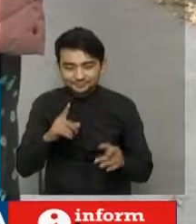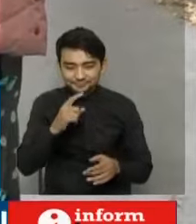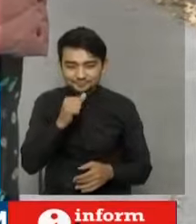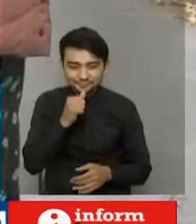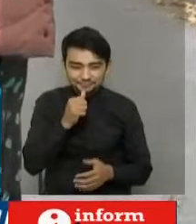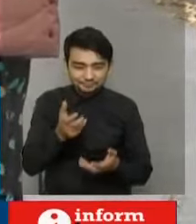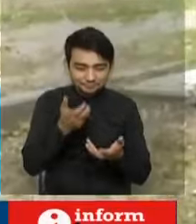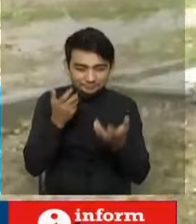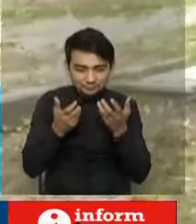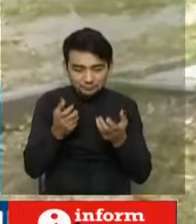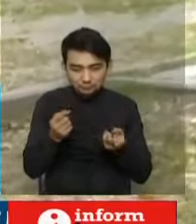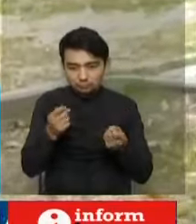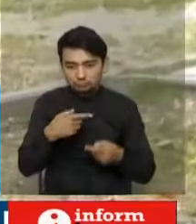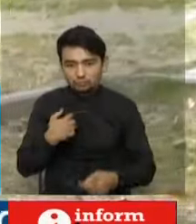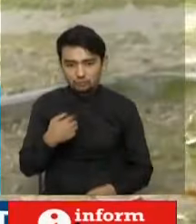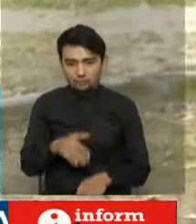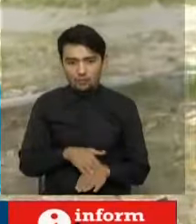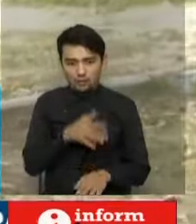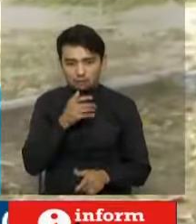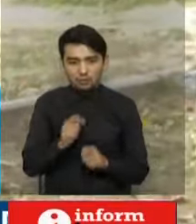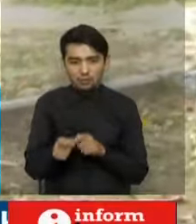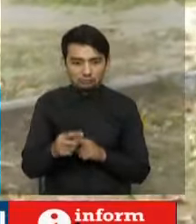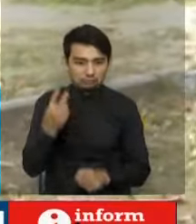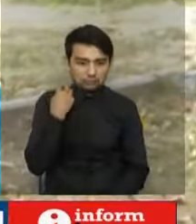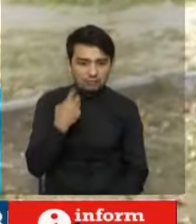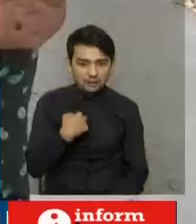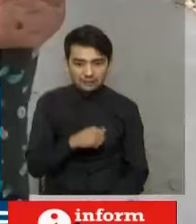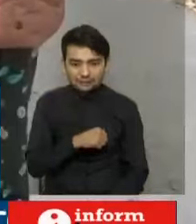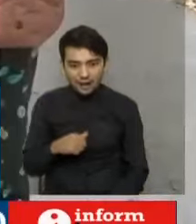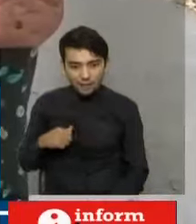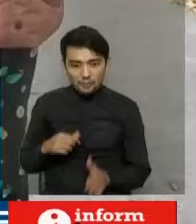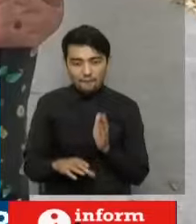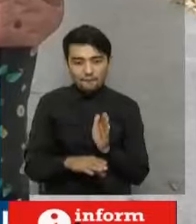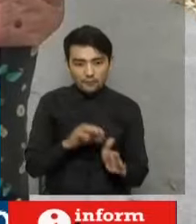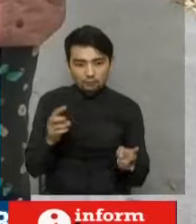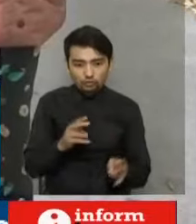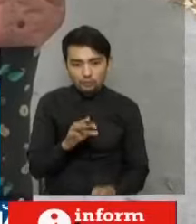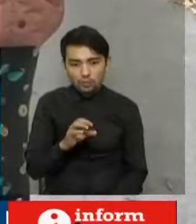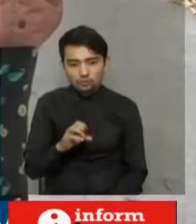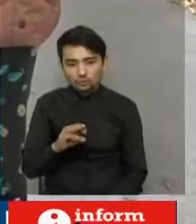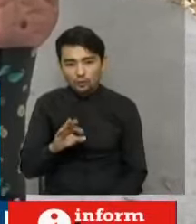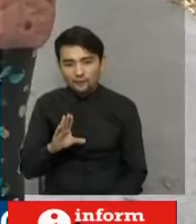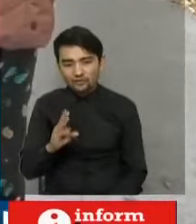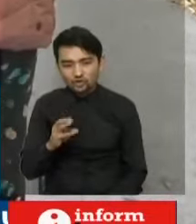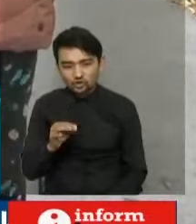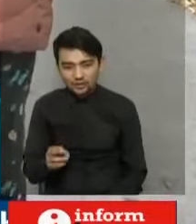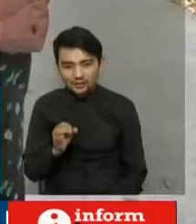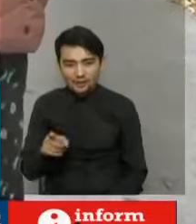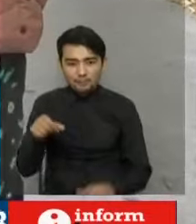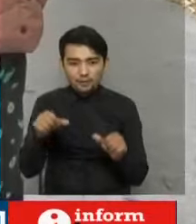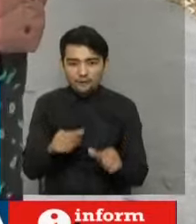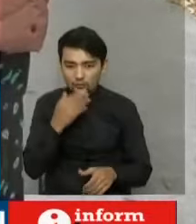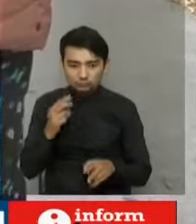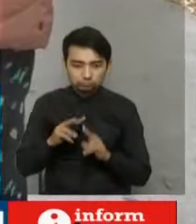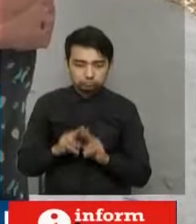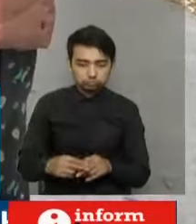Никто нигде не подписывался. Мы должны сами избирать себе поставщиков. Да. Ну, он не имеет права нам навязывать